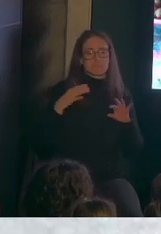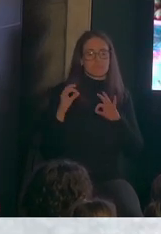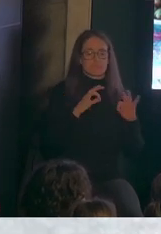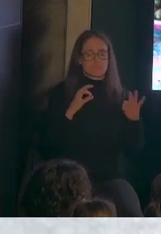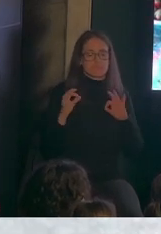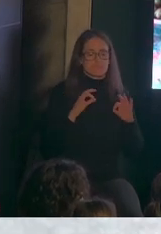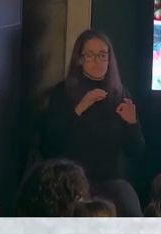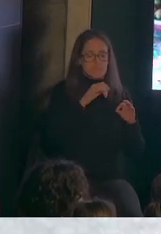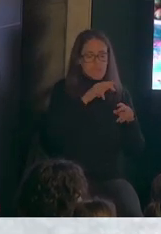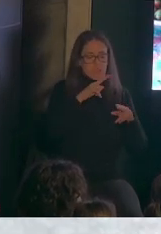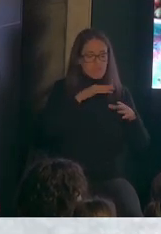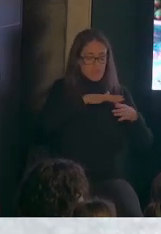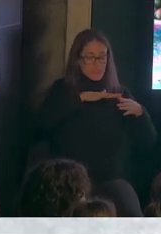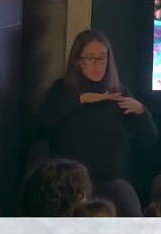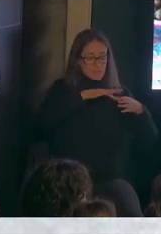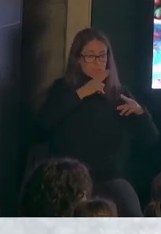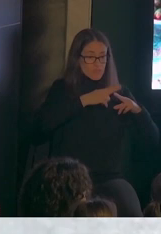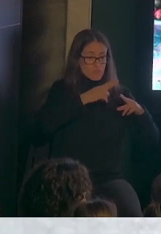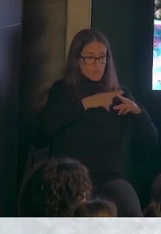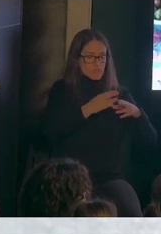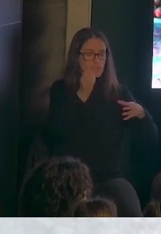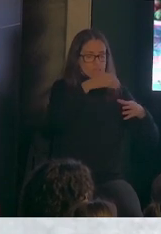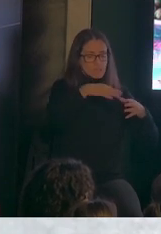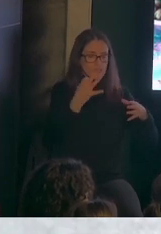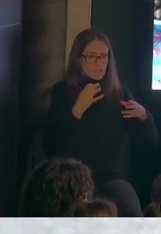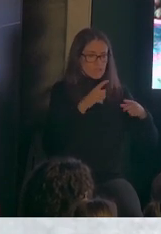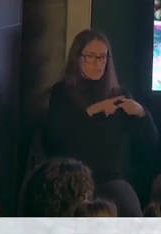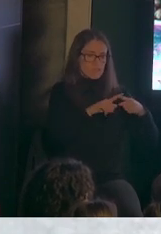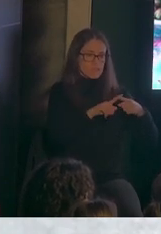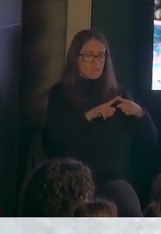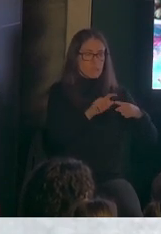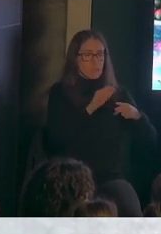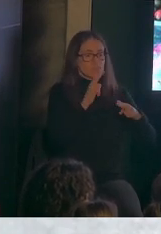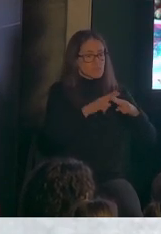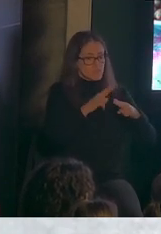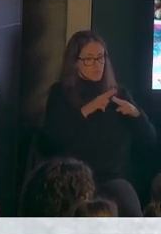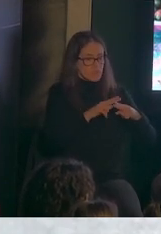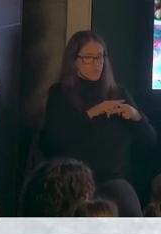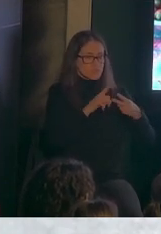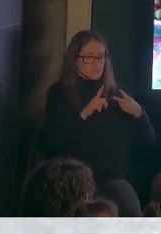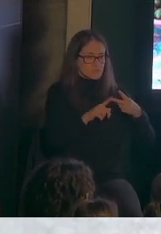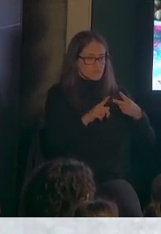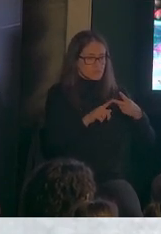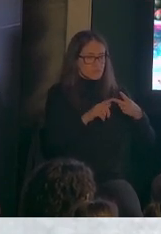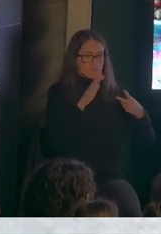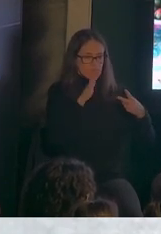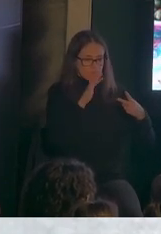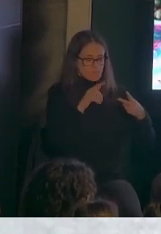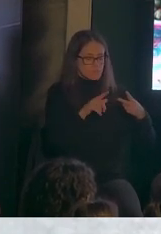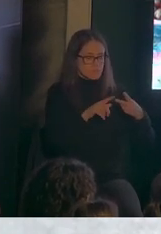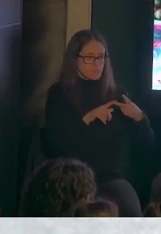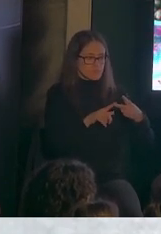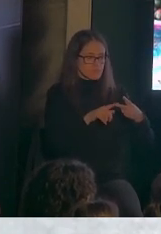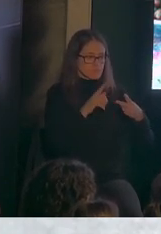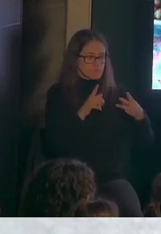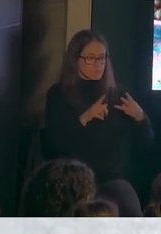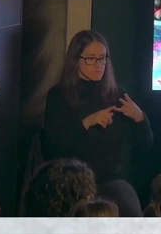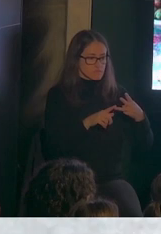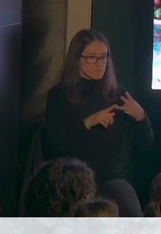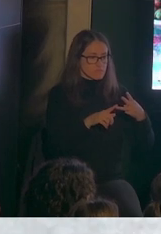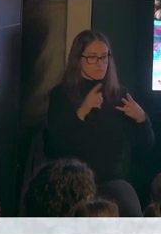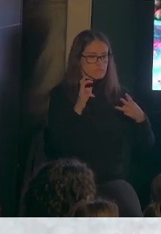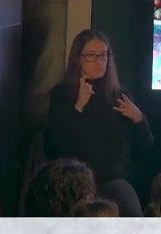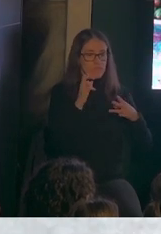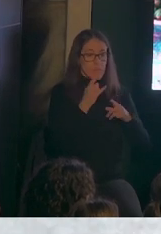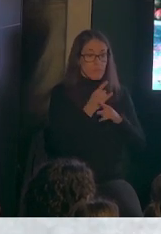doncs els ingredients serien xocolata, seria aigua, una proteïna